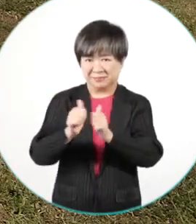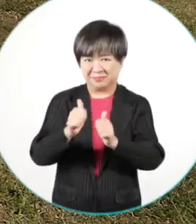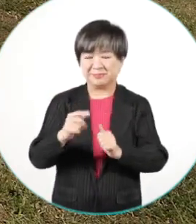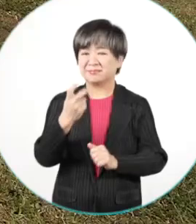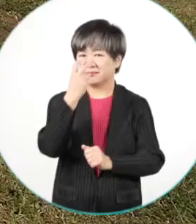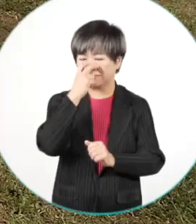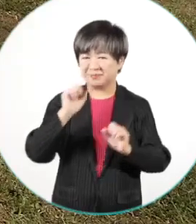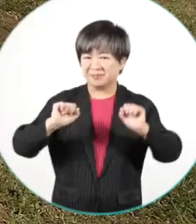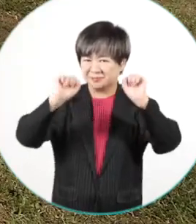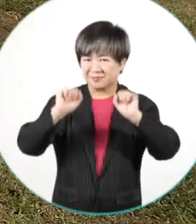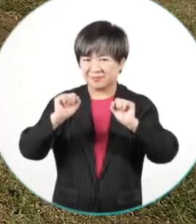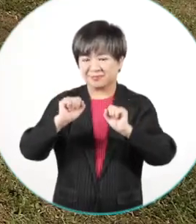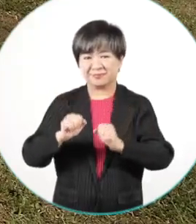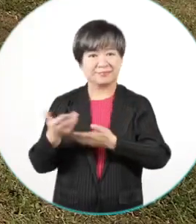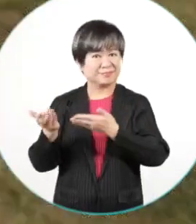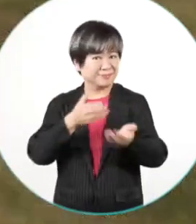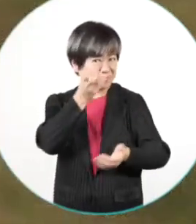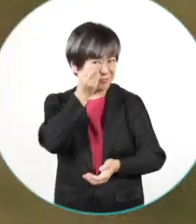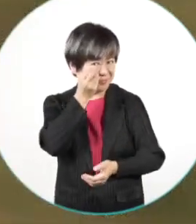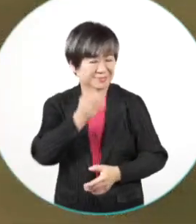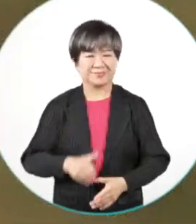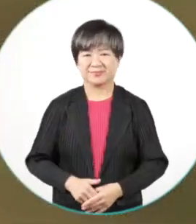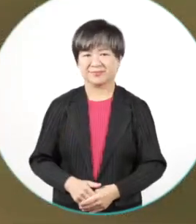动，让我们看看到底是什么吧。